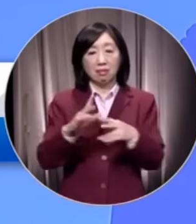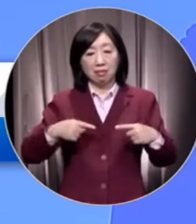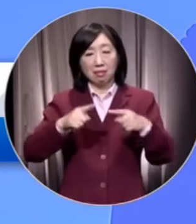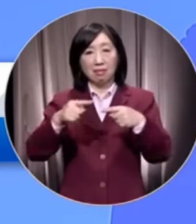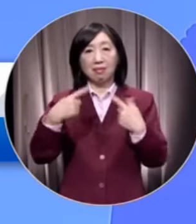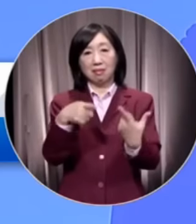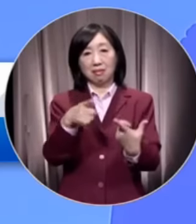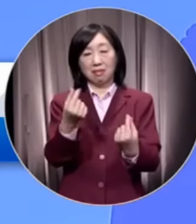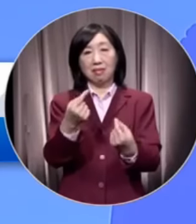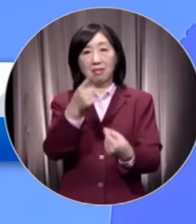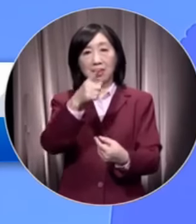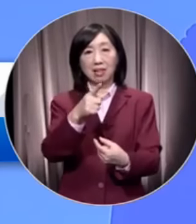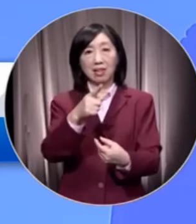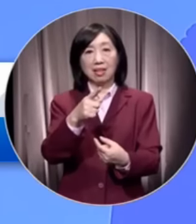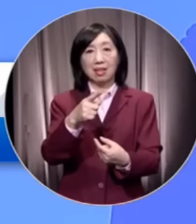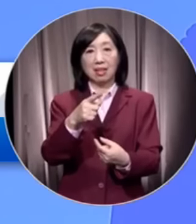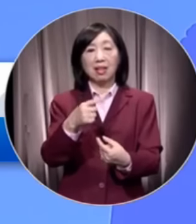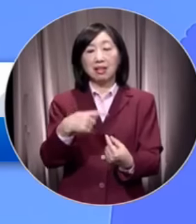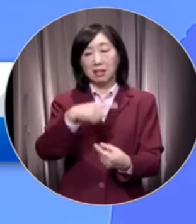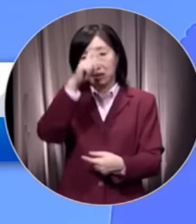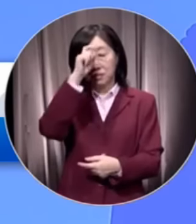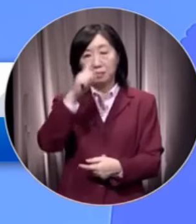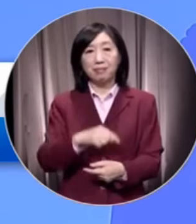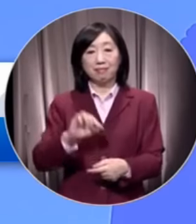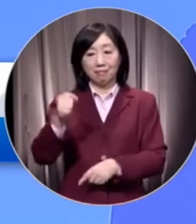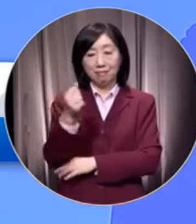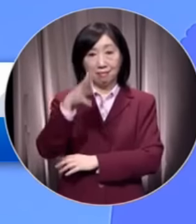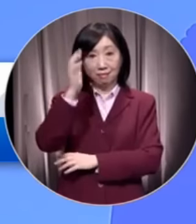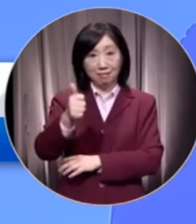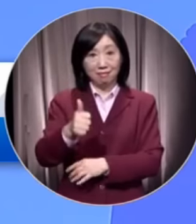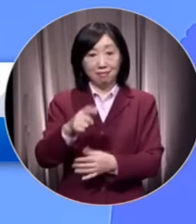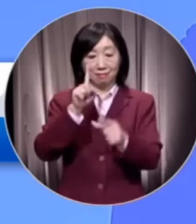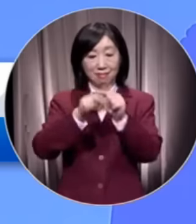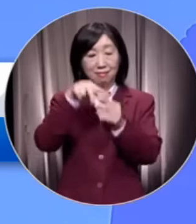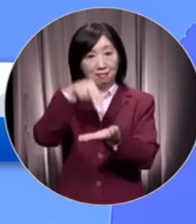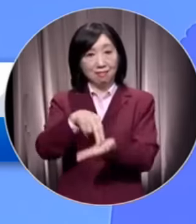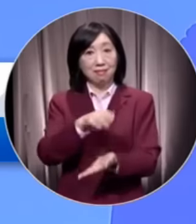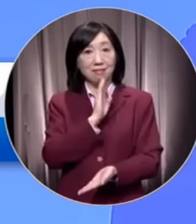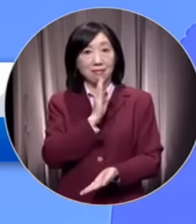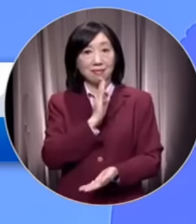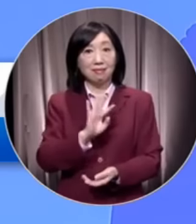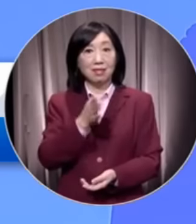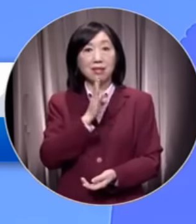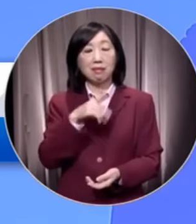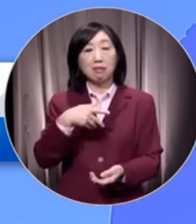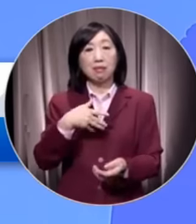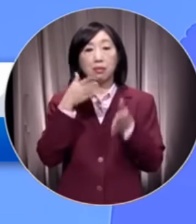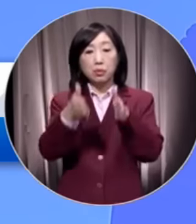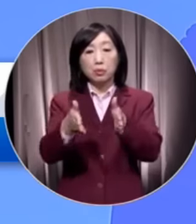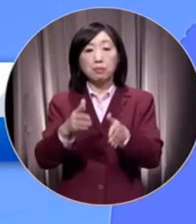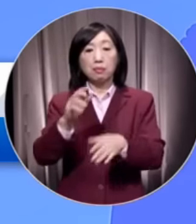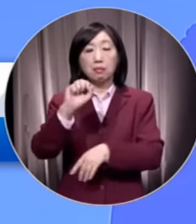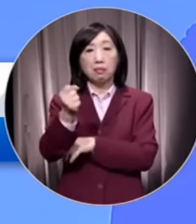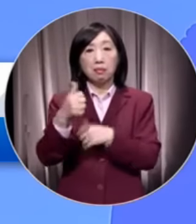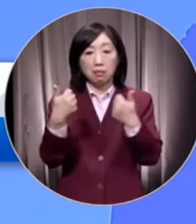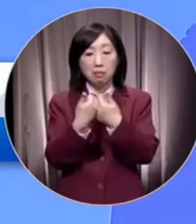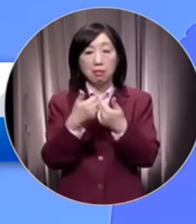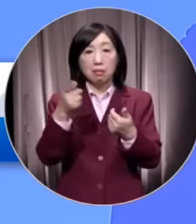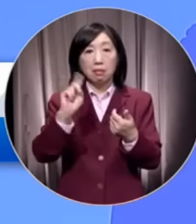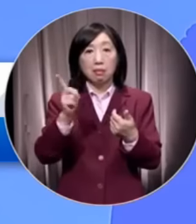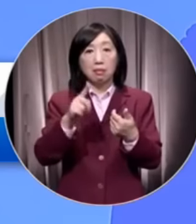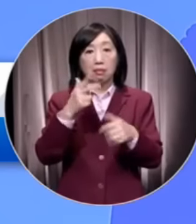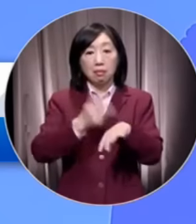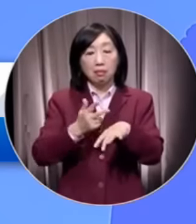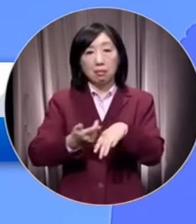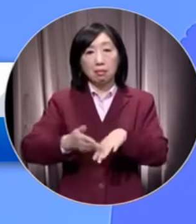持了议长中立化，但是对于我提到的怎么样改善我们的议事效率，怎么样在避